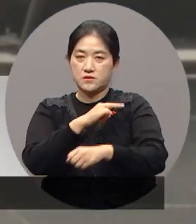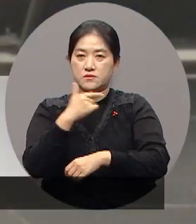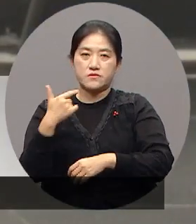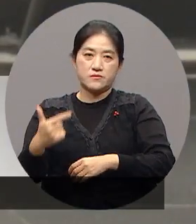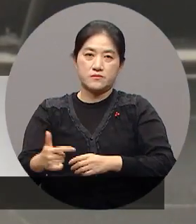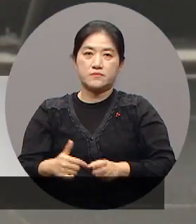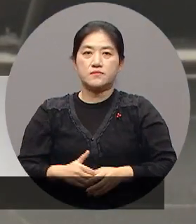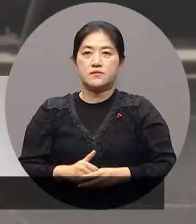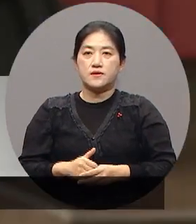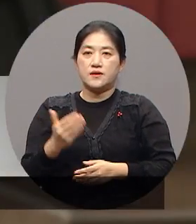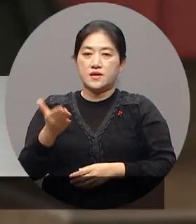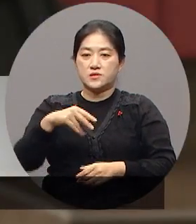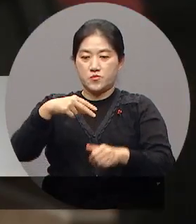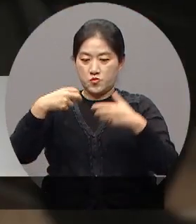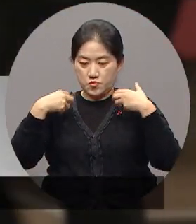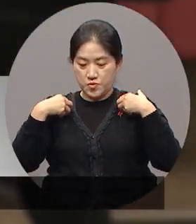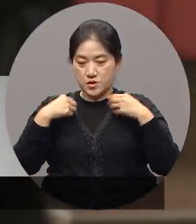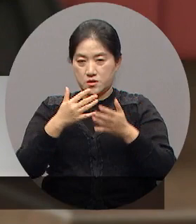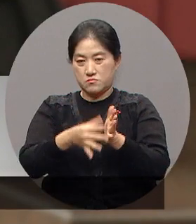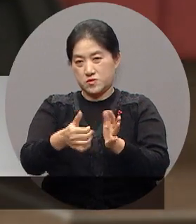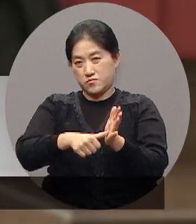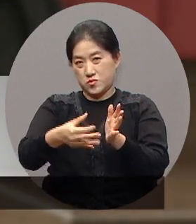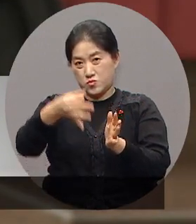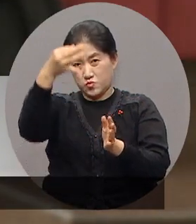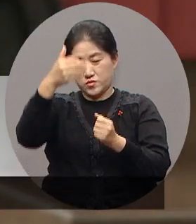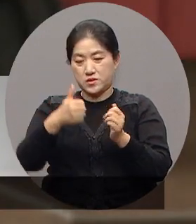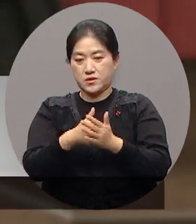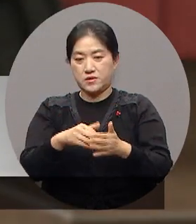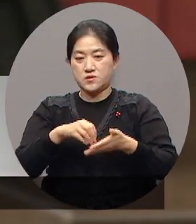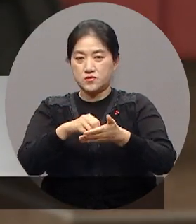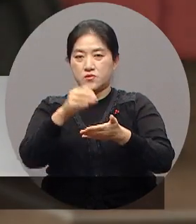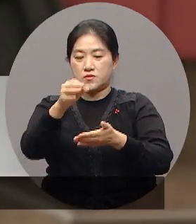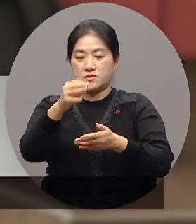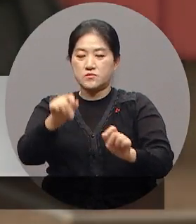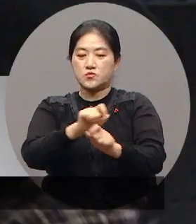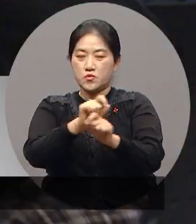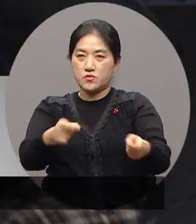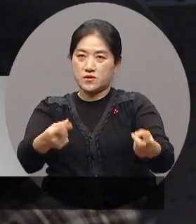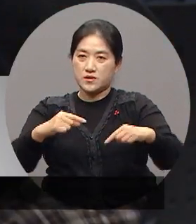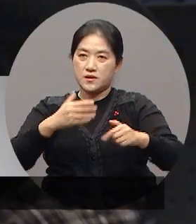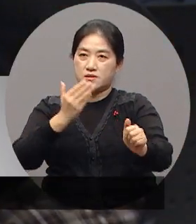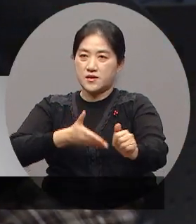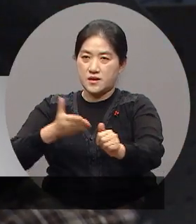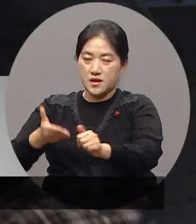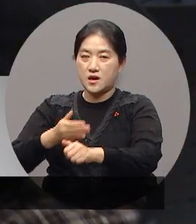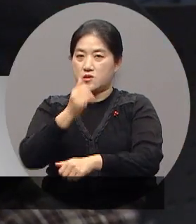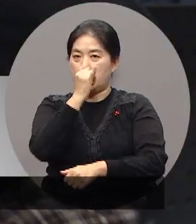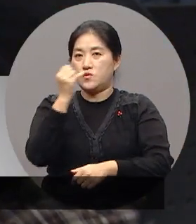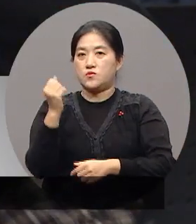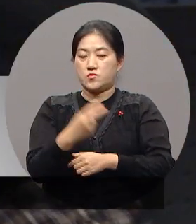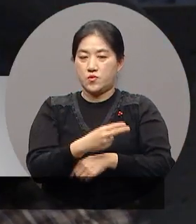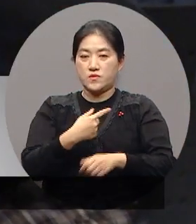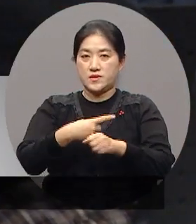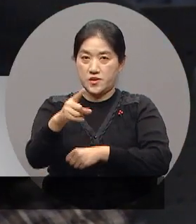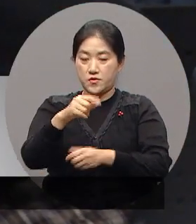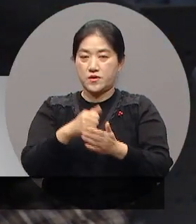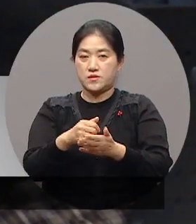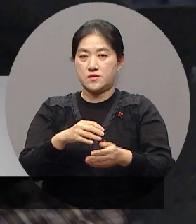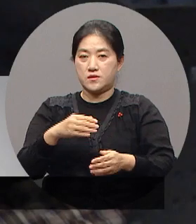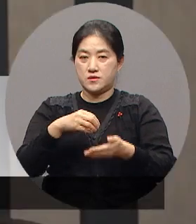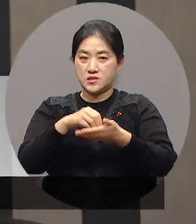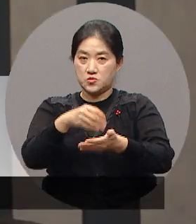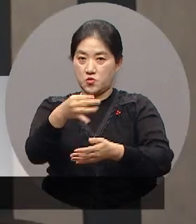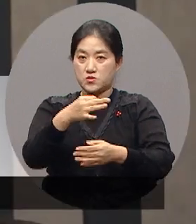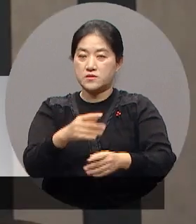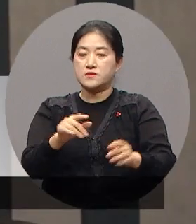만입니다 다만 교육부는 고물가 등을 고려해 등록금 동결에 적극 동참해 달라고 당부하는 남 내년에도 등록금을